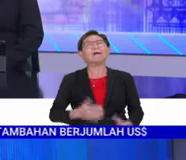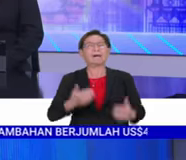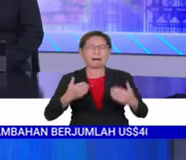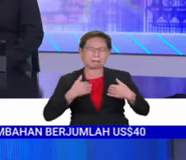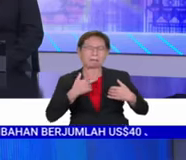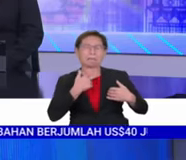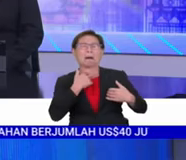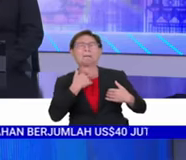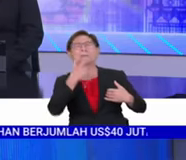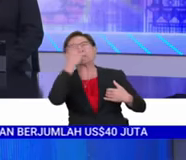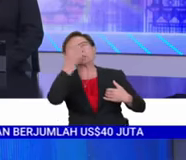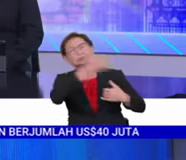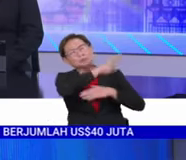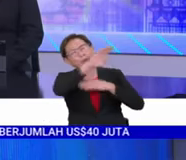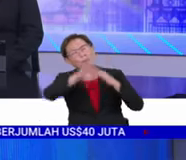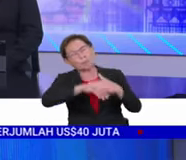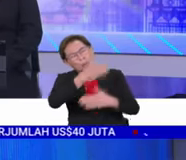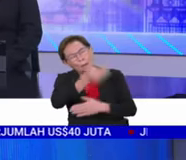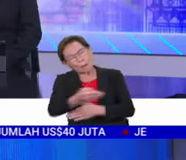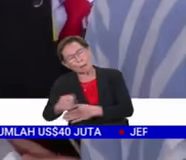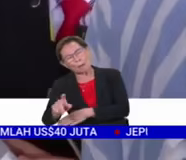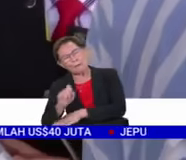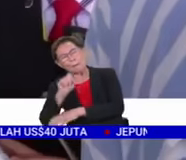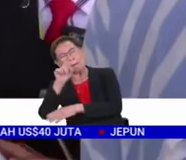dengan kenaikan kos sara hidup.